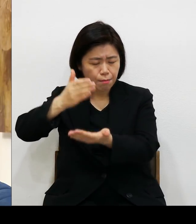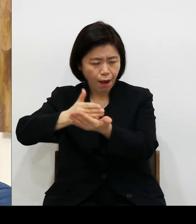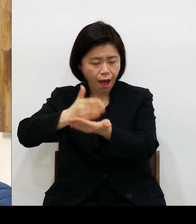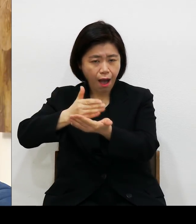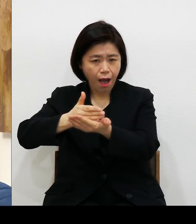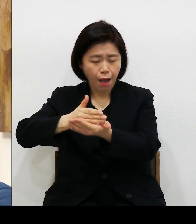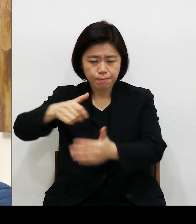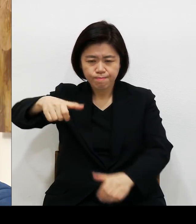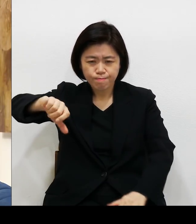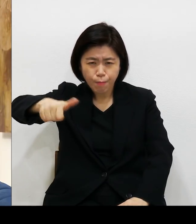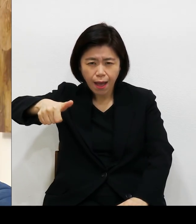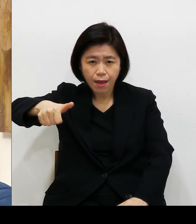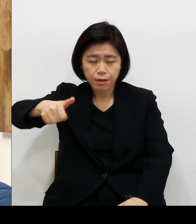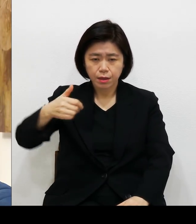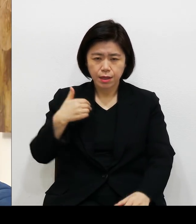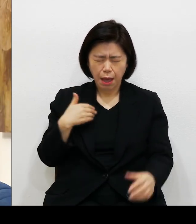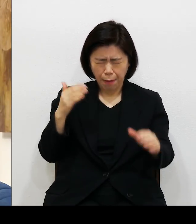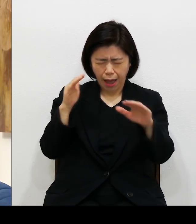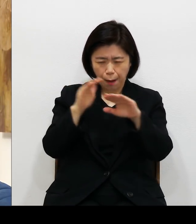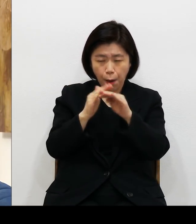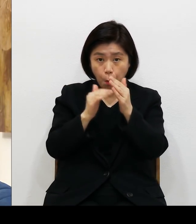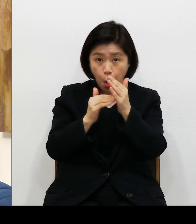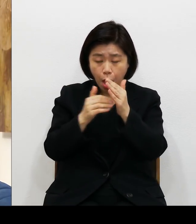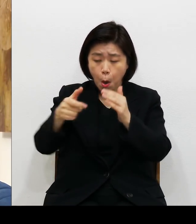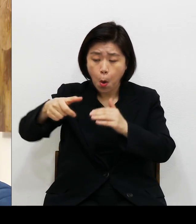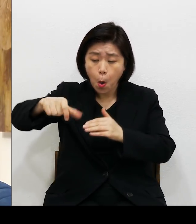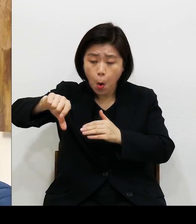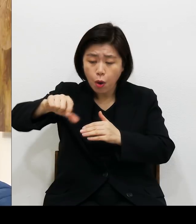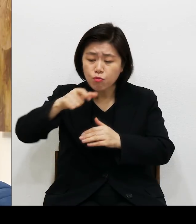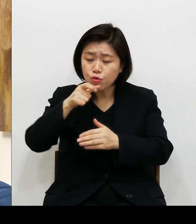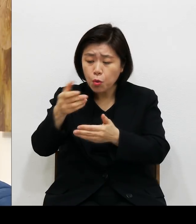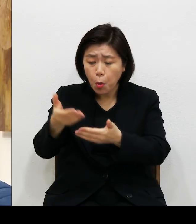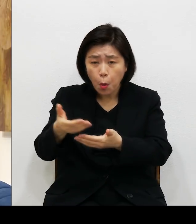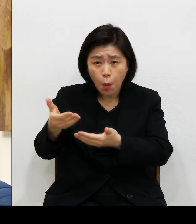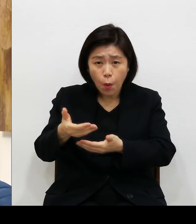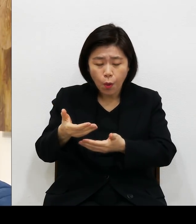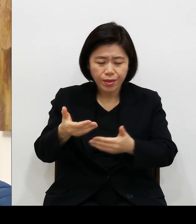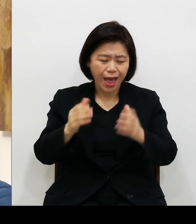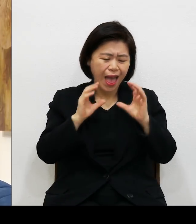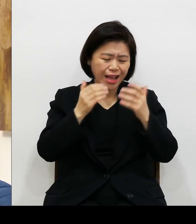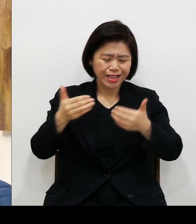수도를 또 밸브를 틀어요. 네. 애는 쉽게 해야 되니까. 그러니까 애는 쉽게 되잖아.